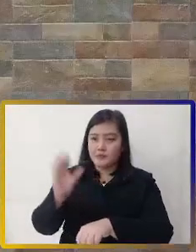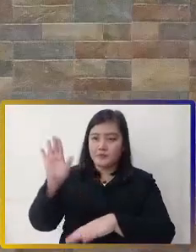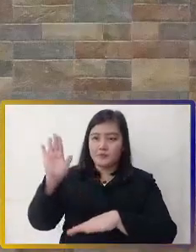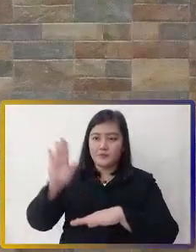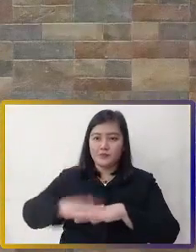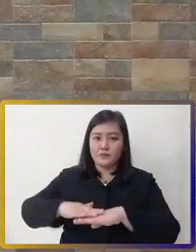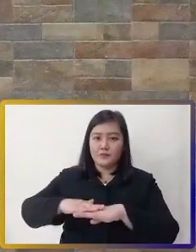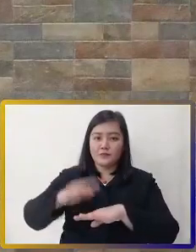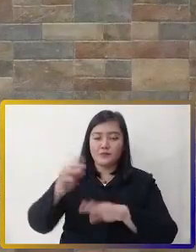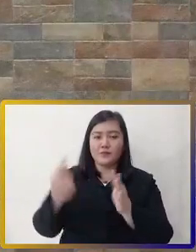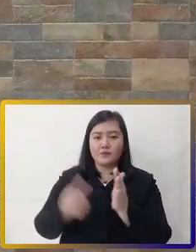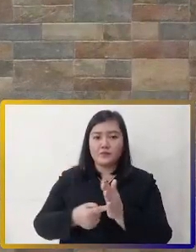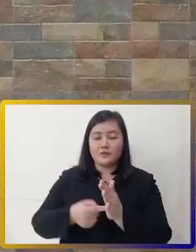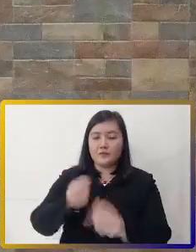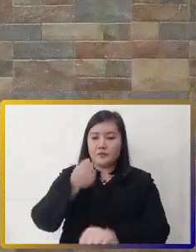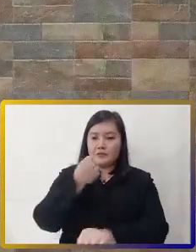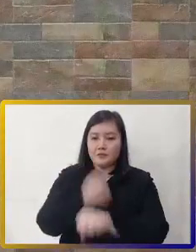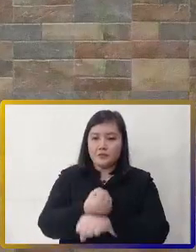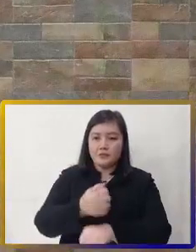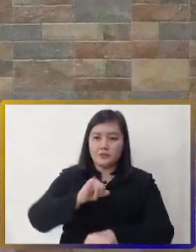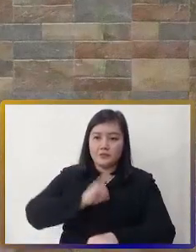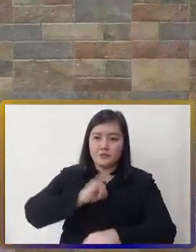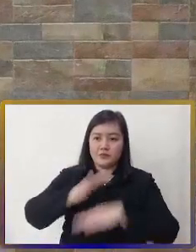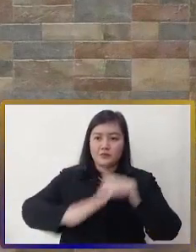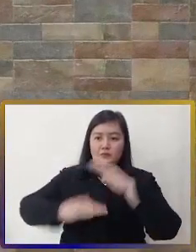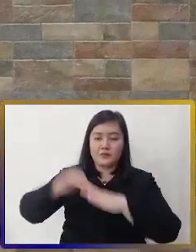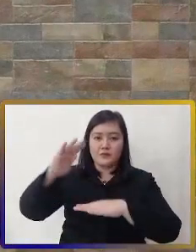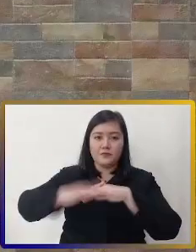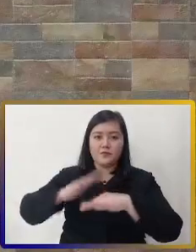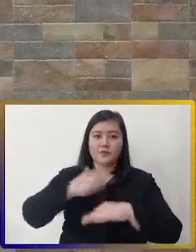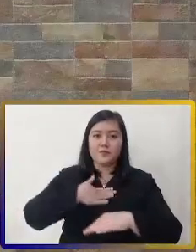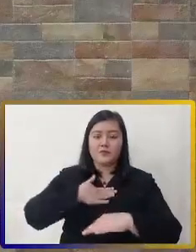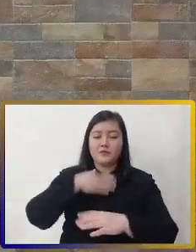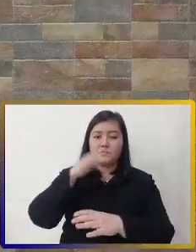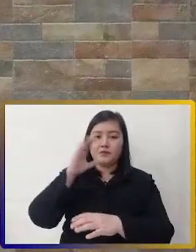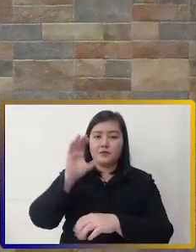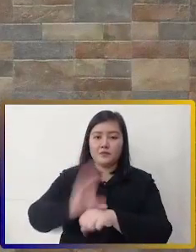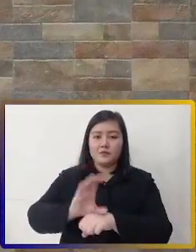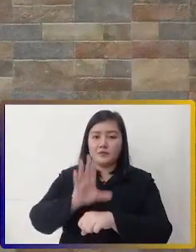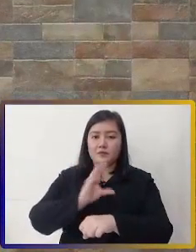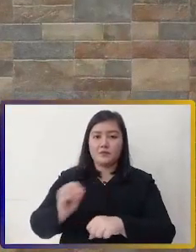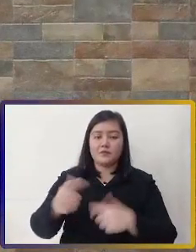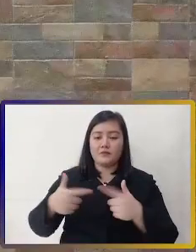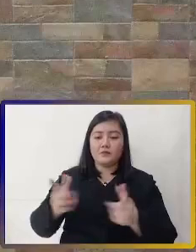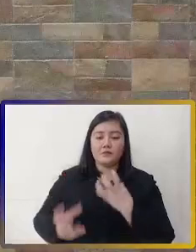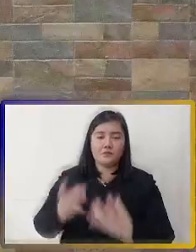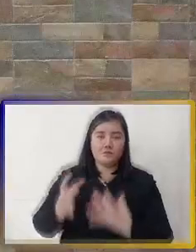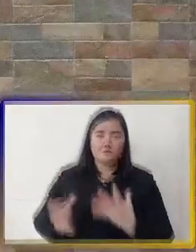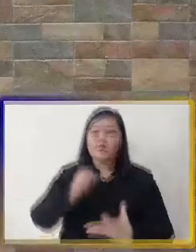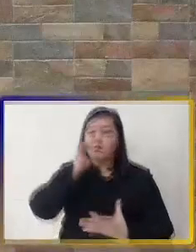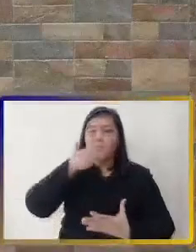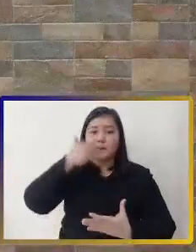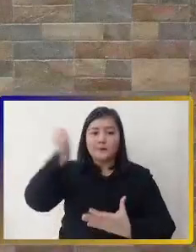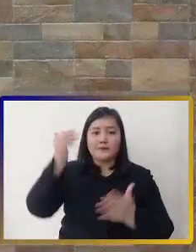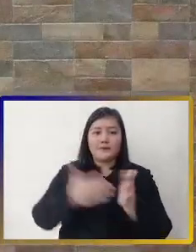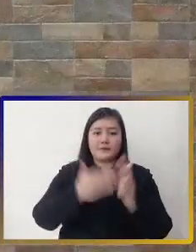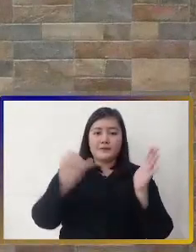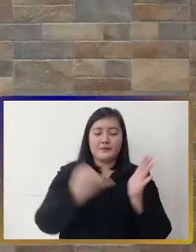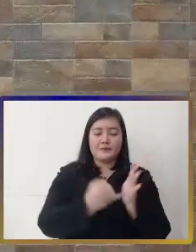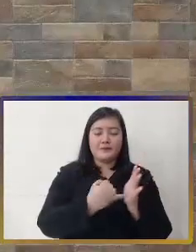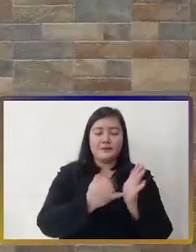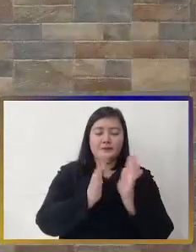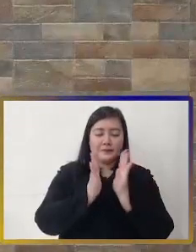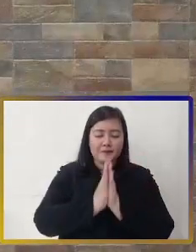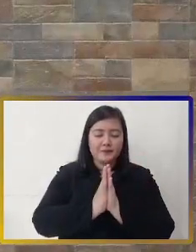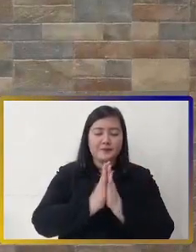my church, and the gates of hell shall not prevail against it. Alright, tayo po'y manalangin. Let's pray. Dakilang Diyos sa